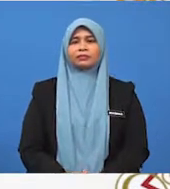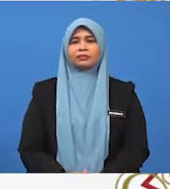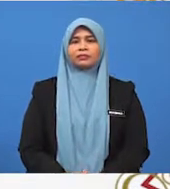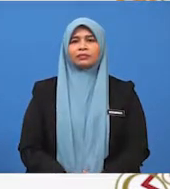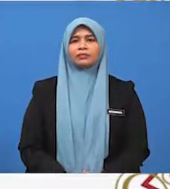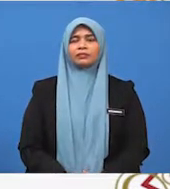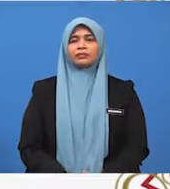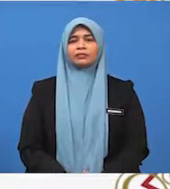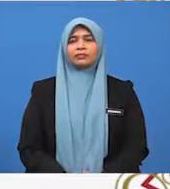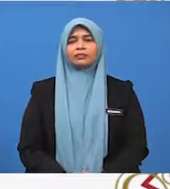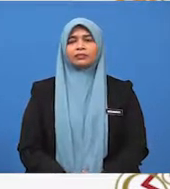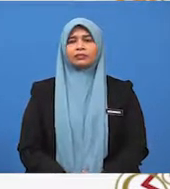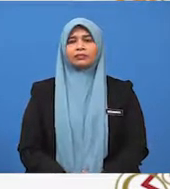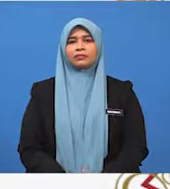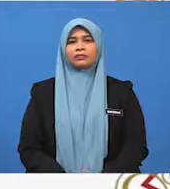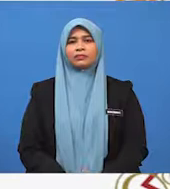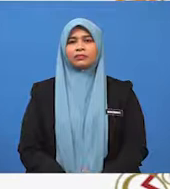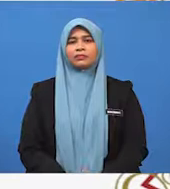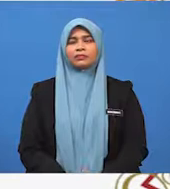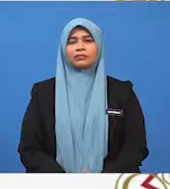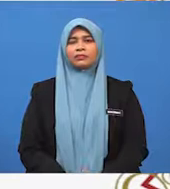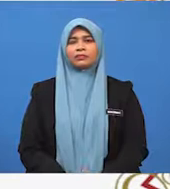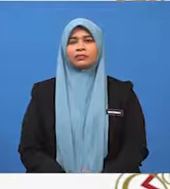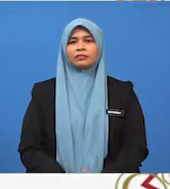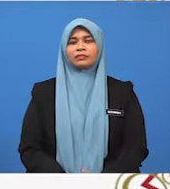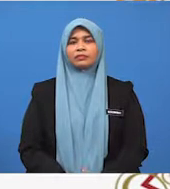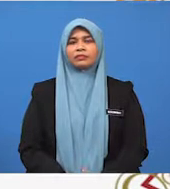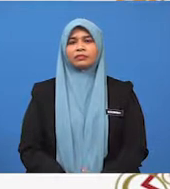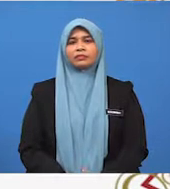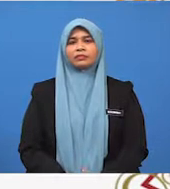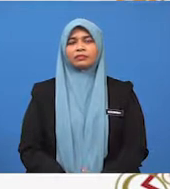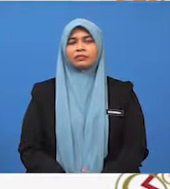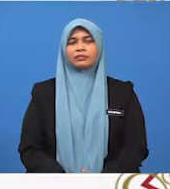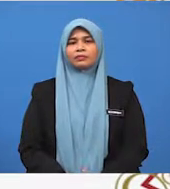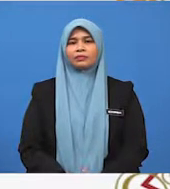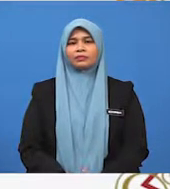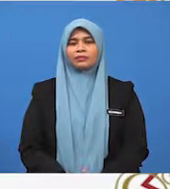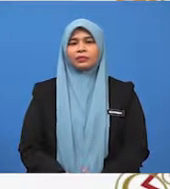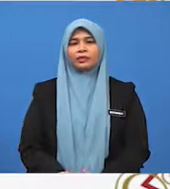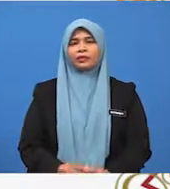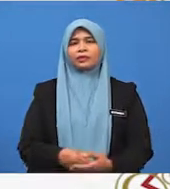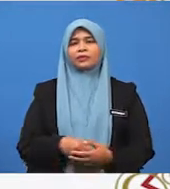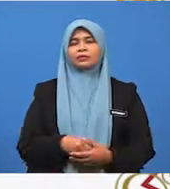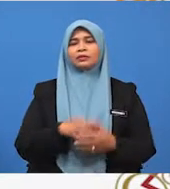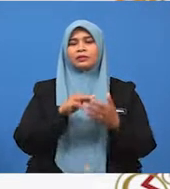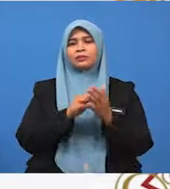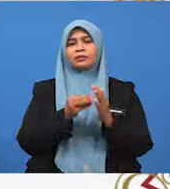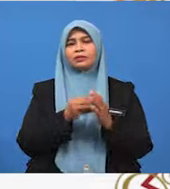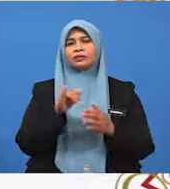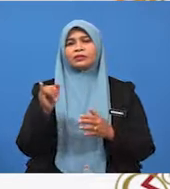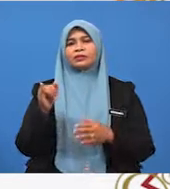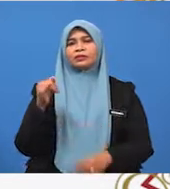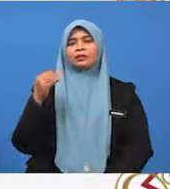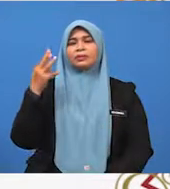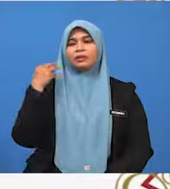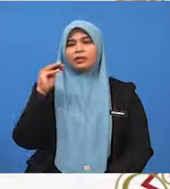azim. Maksudnya, mereka menanyakan kepadamu tentang kiamat. Bilakah terjadinya